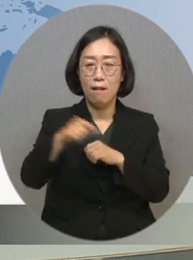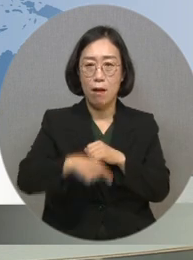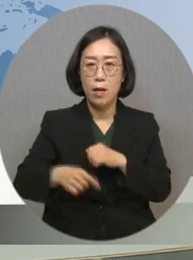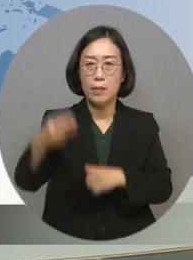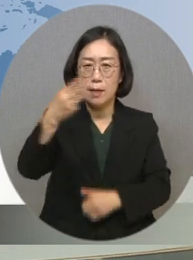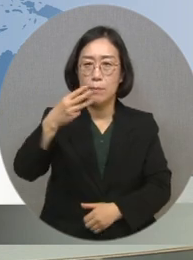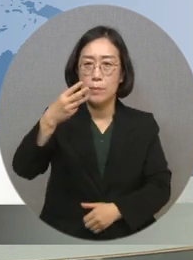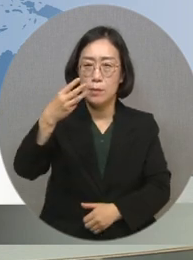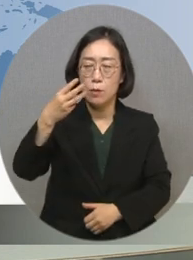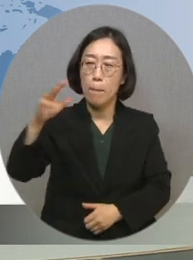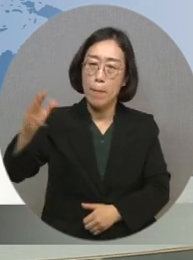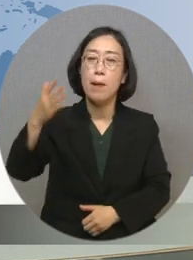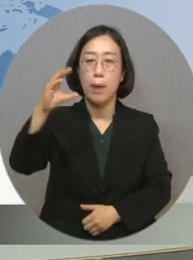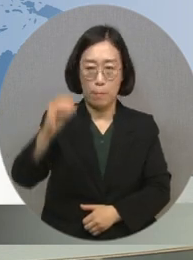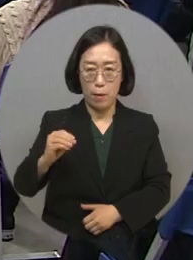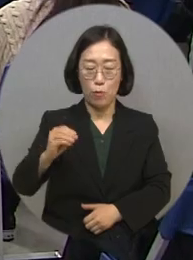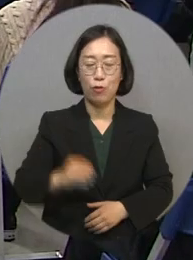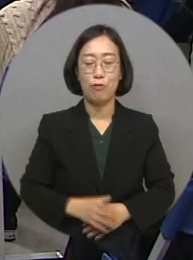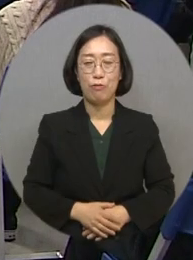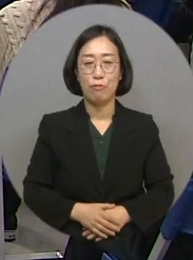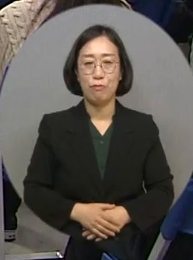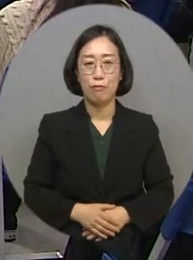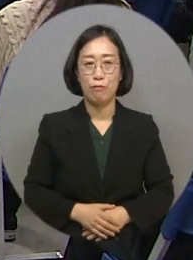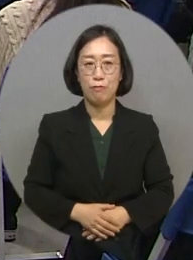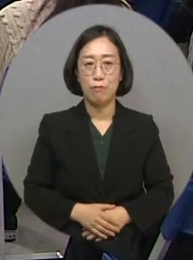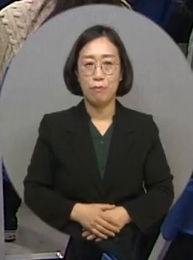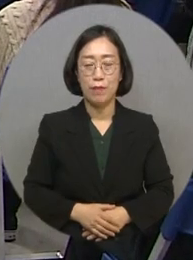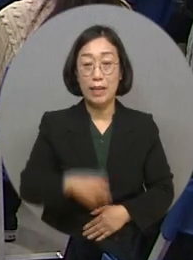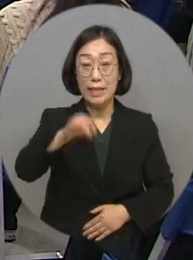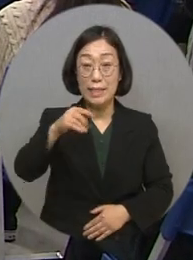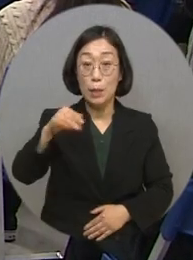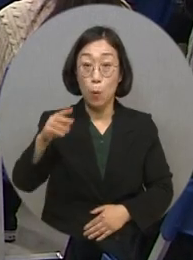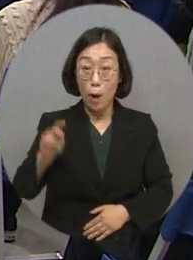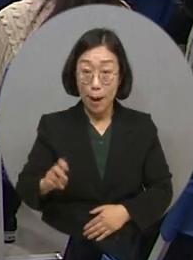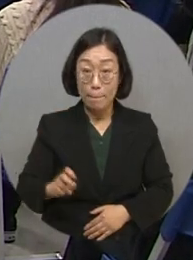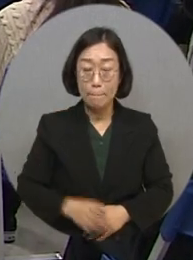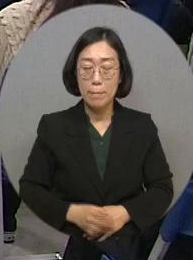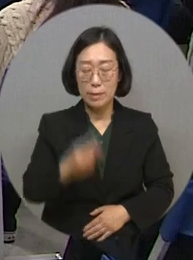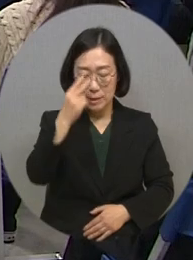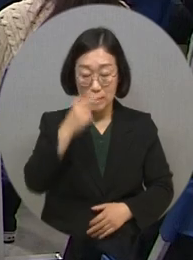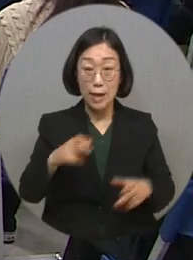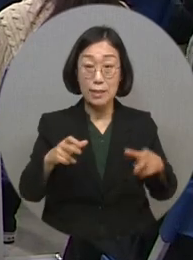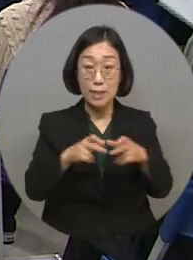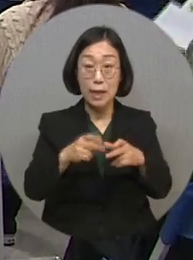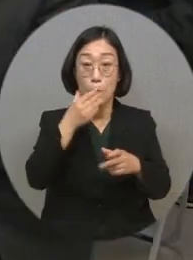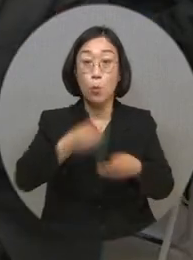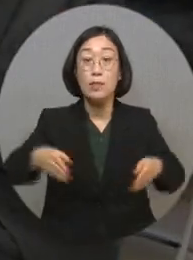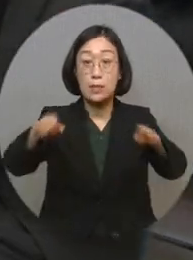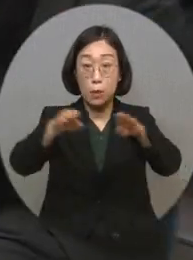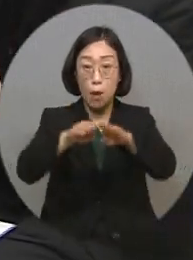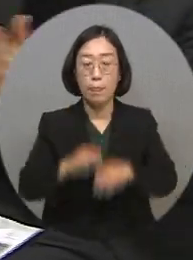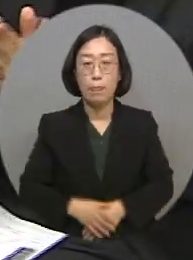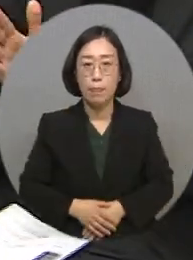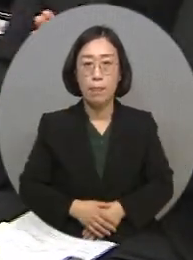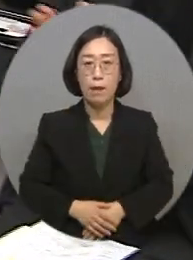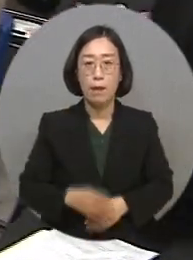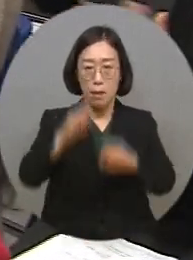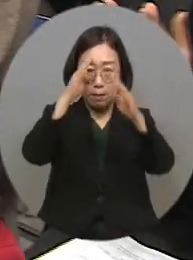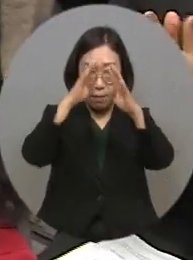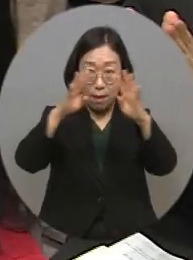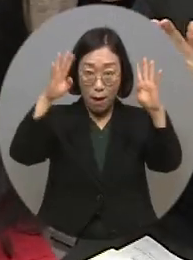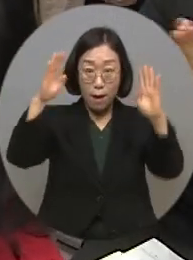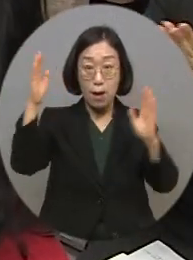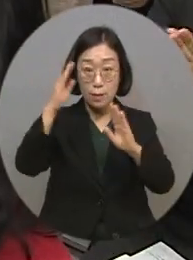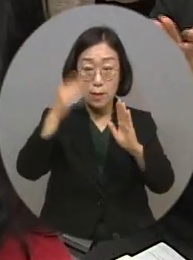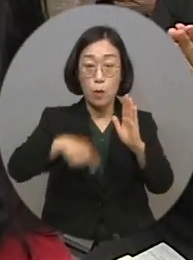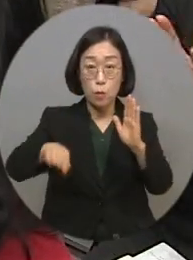3,800만 원입니다 실로암 시각장애인 복지관이 시각장애 대학생을 위한 2024년